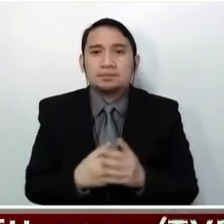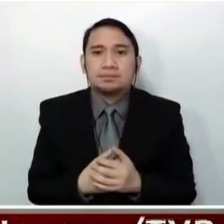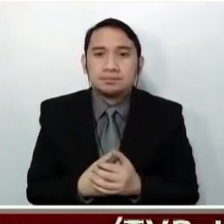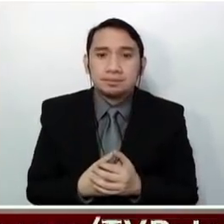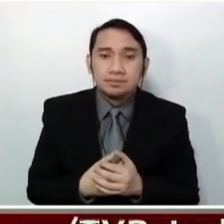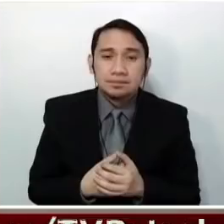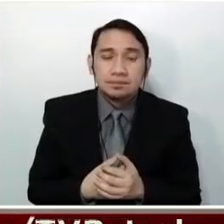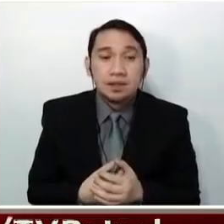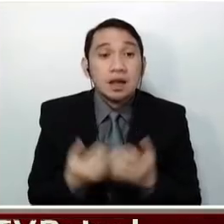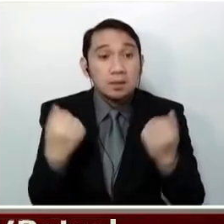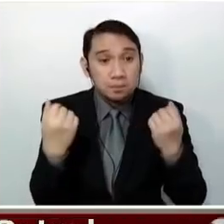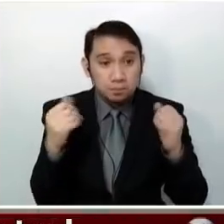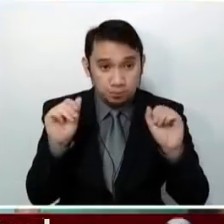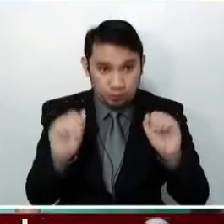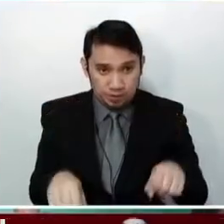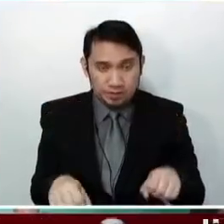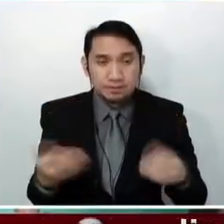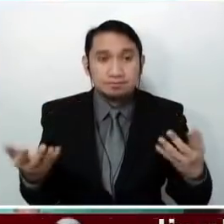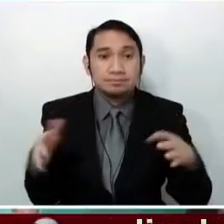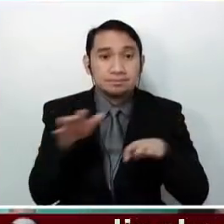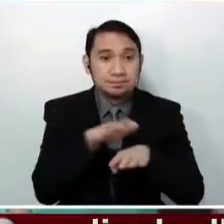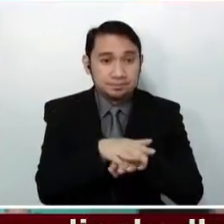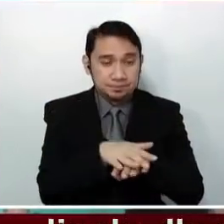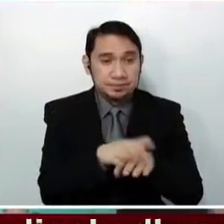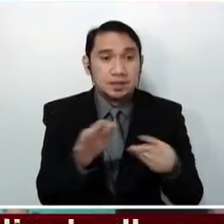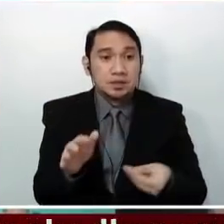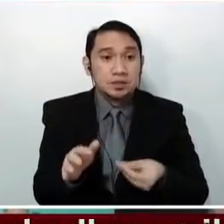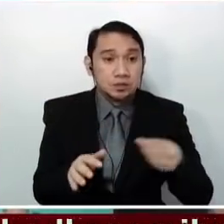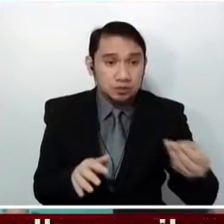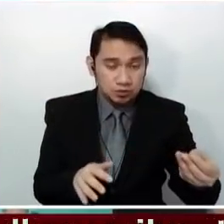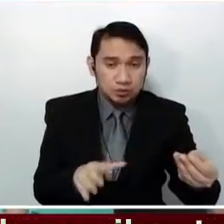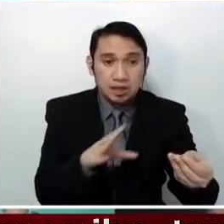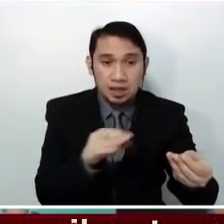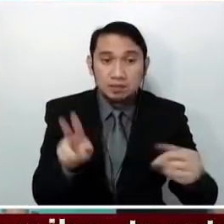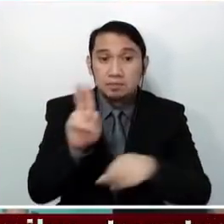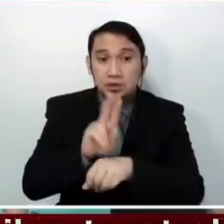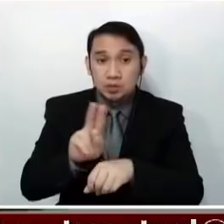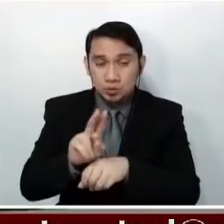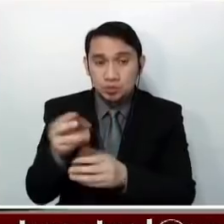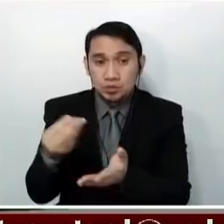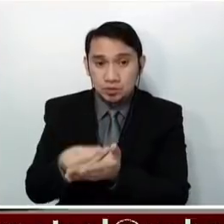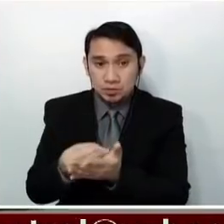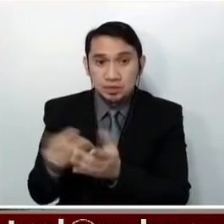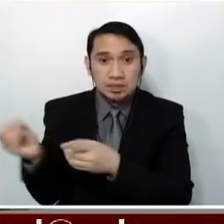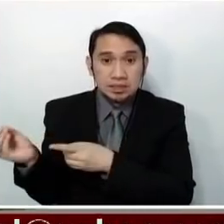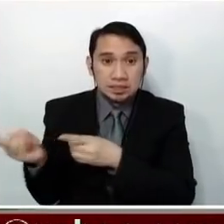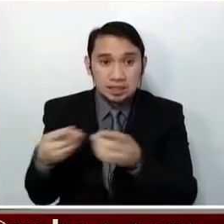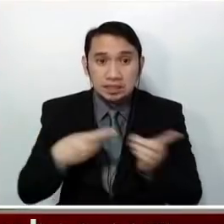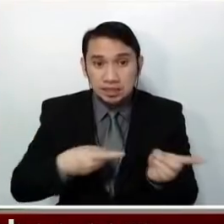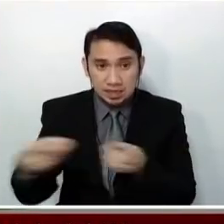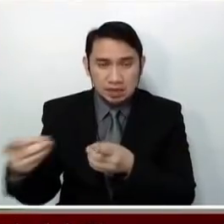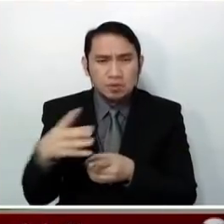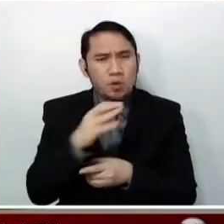maging kombinasyon ng paglalatag ng distribution points, paggamit ng financial delivery at